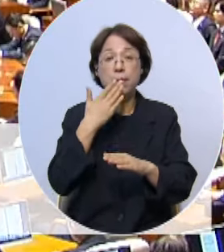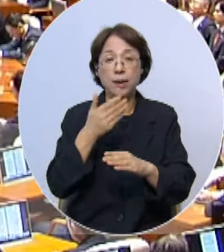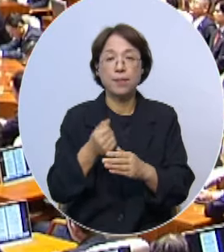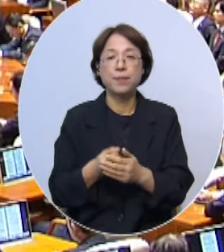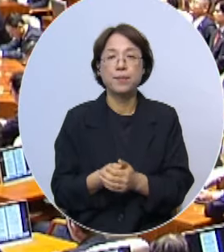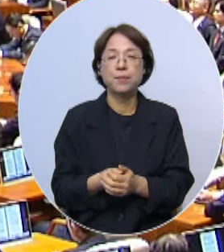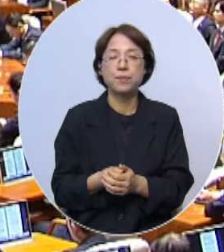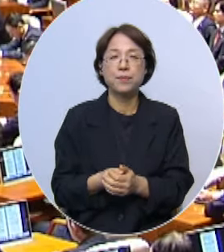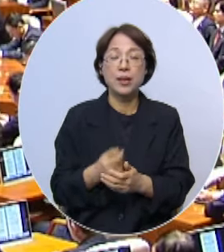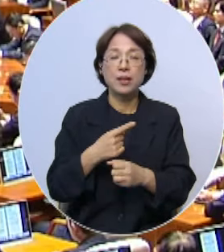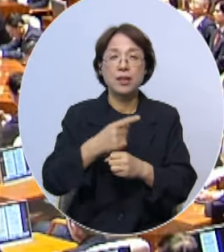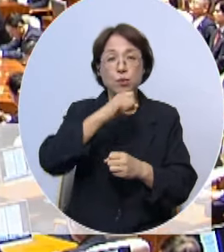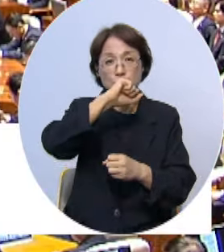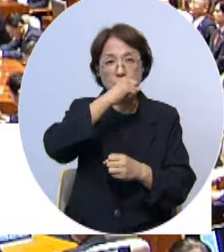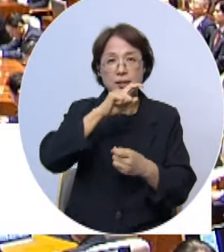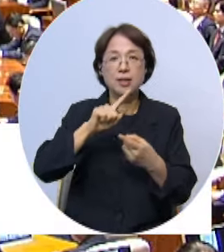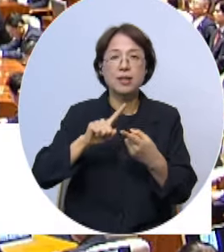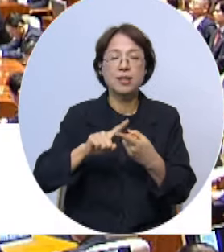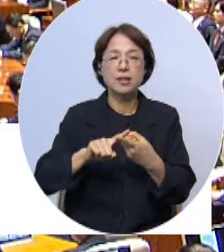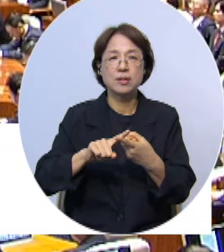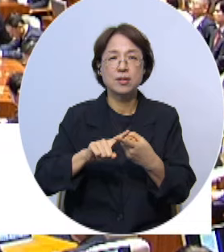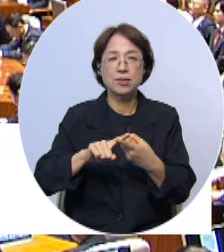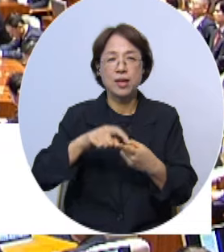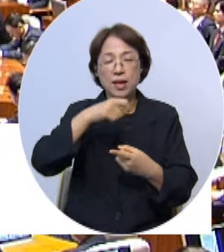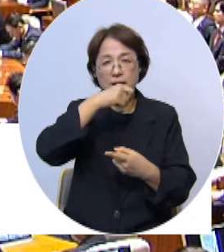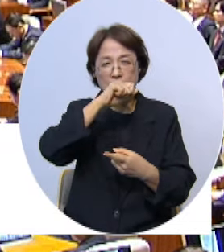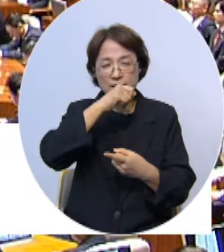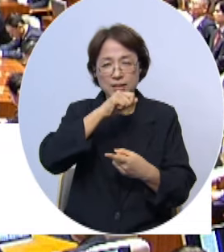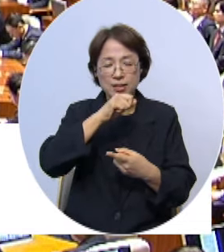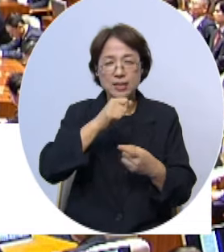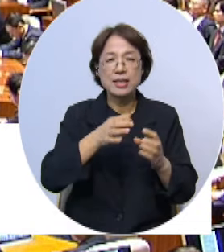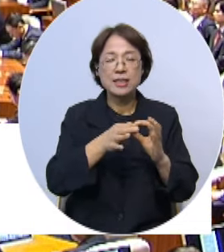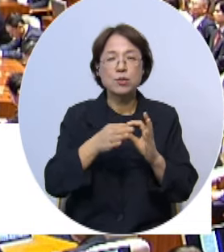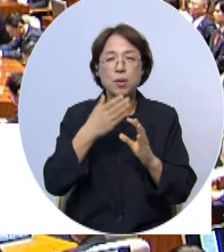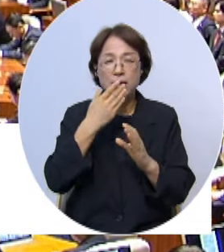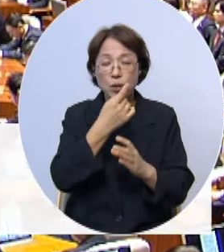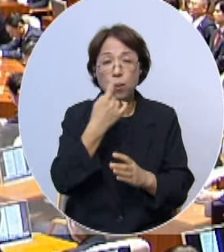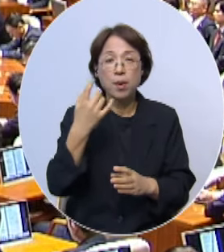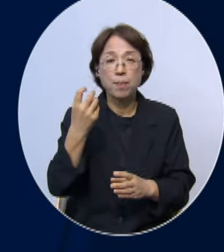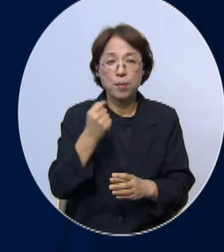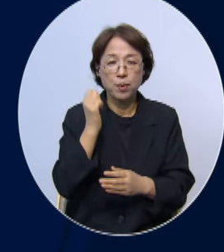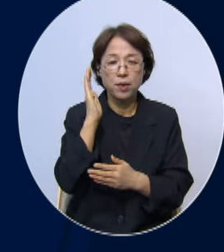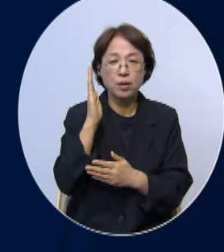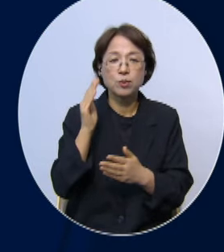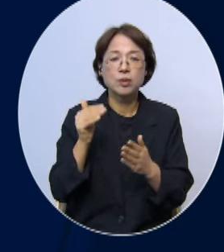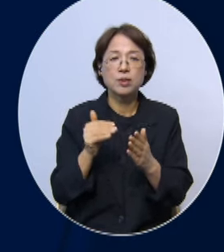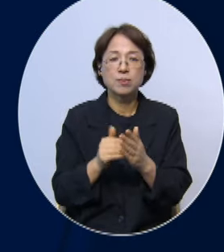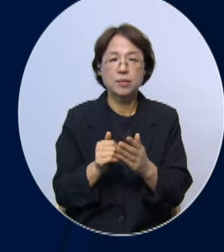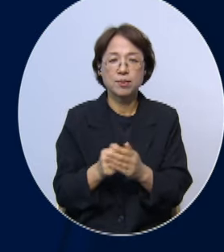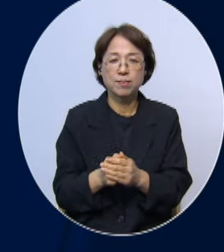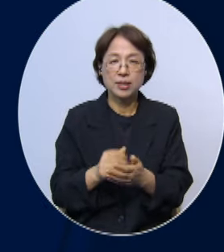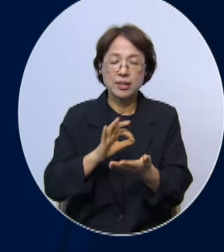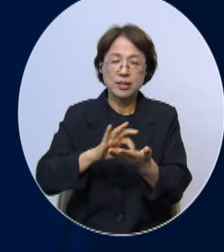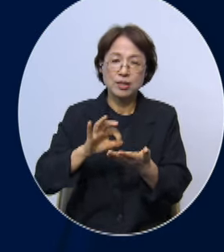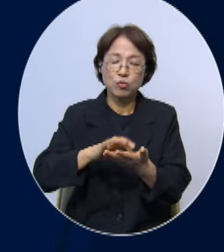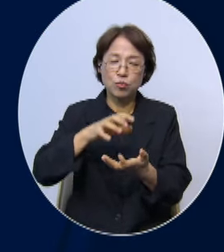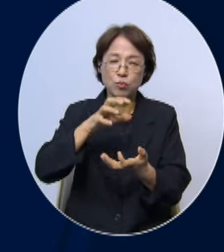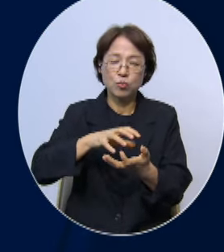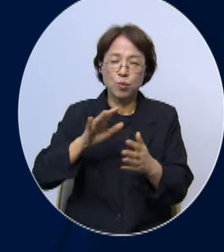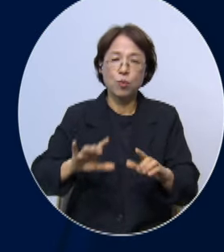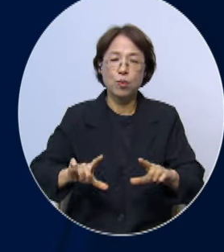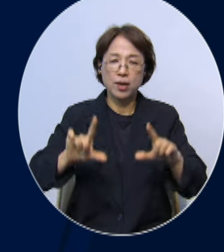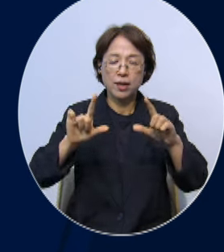있습니다 내년도 예산에 대해선 재정의 지속 가능성 확보를 강조했습니다 총 지출 규모는 올해보다